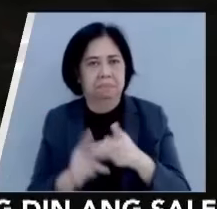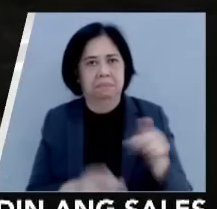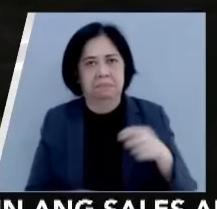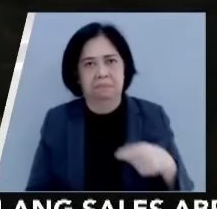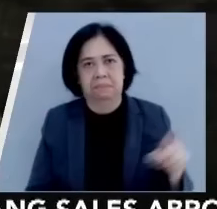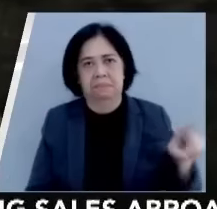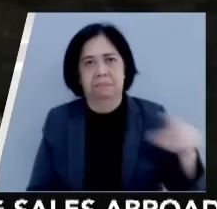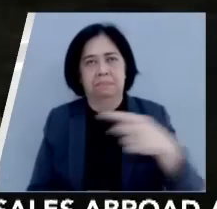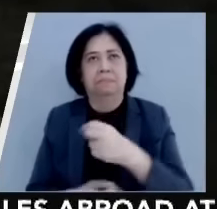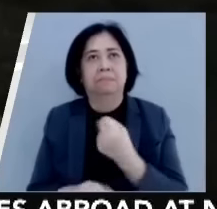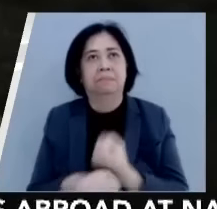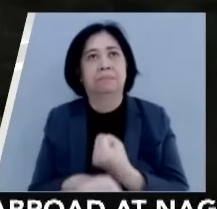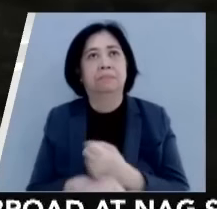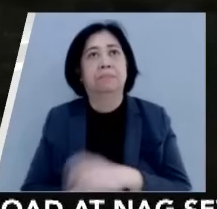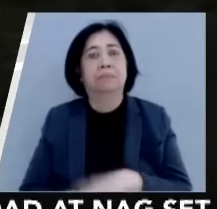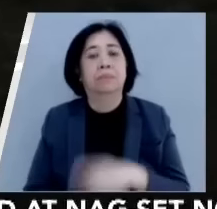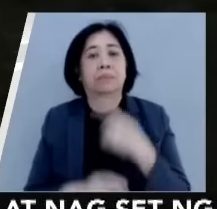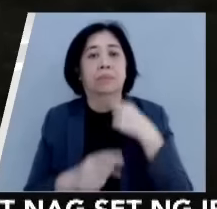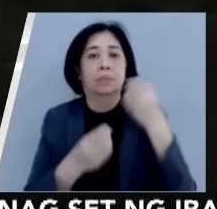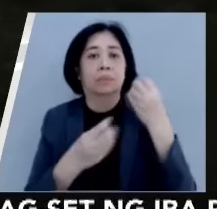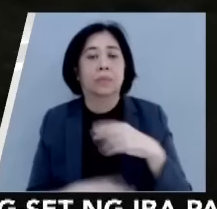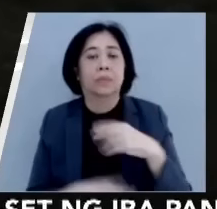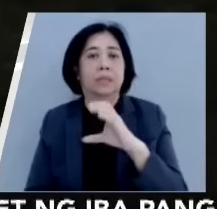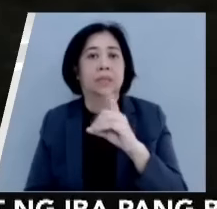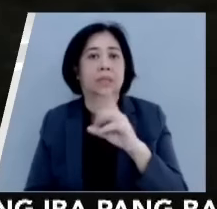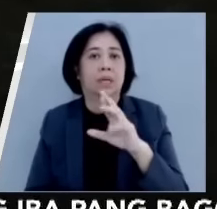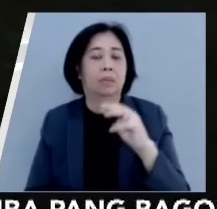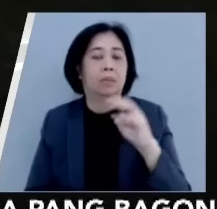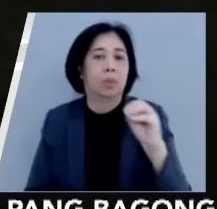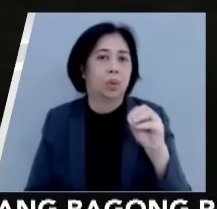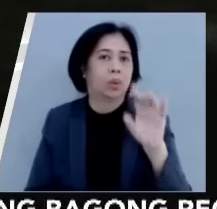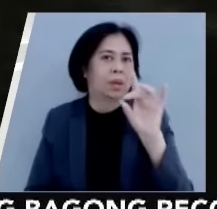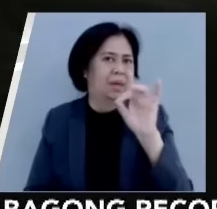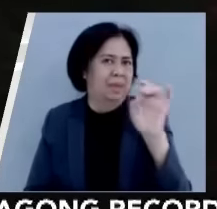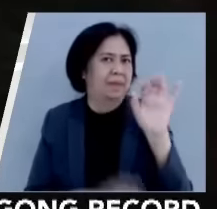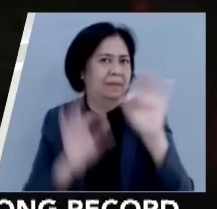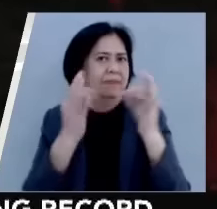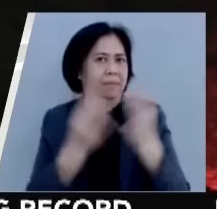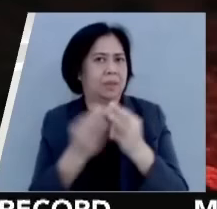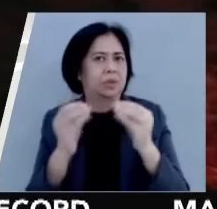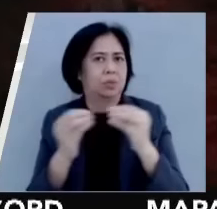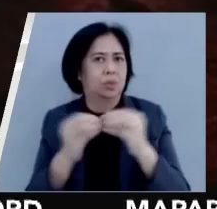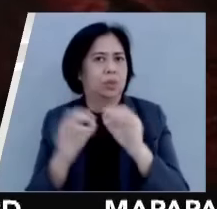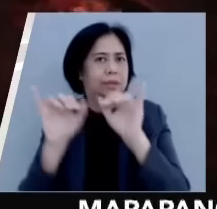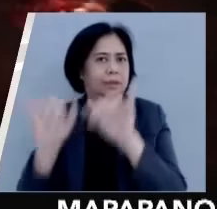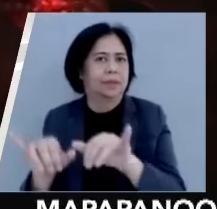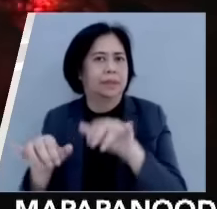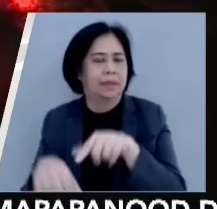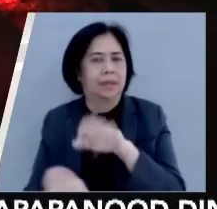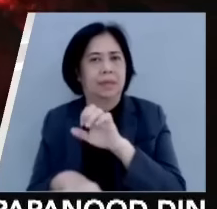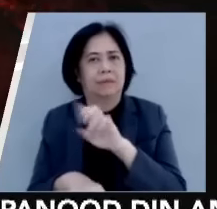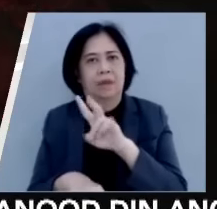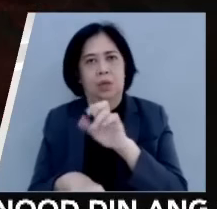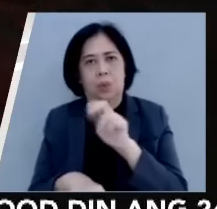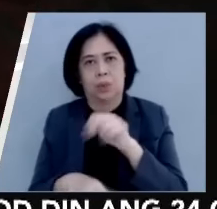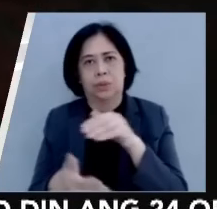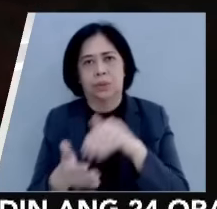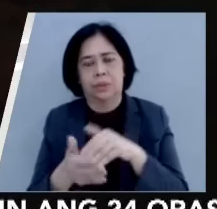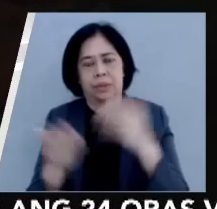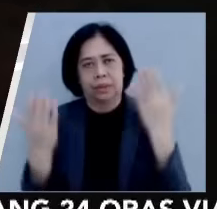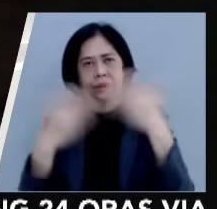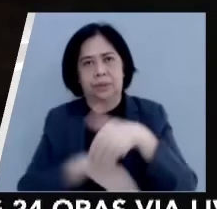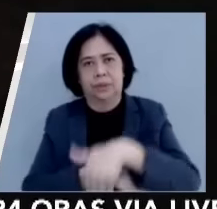Samantala, sa impormasyon mula sa CDRMO, mahigit sa 800 pamilya pa yung mananatili sa evacuation centers ngayong gabi. Yan muna